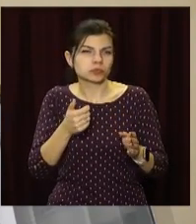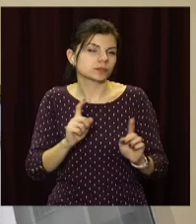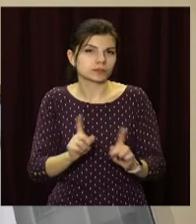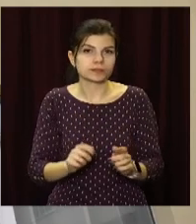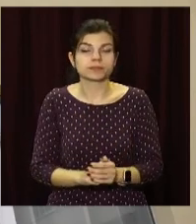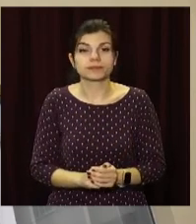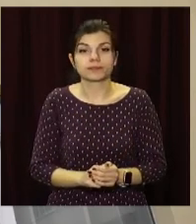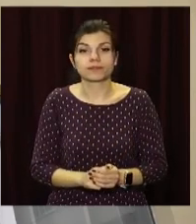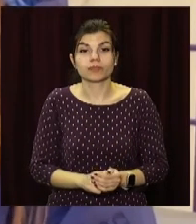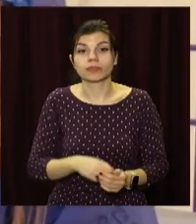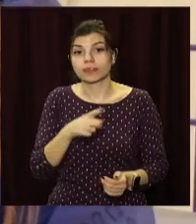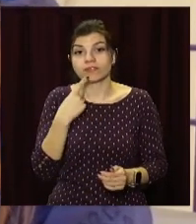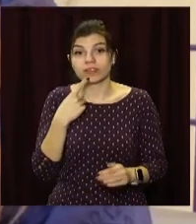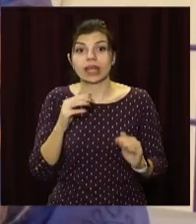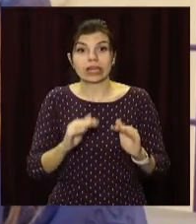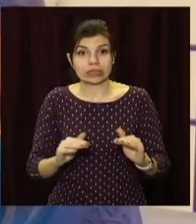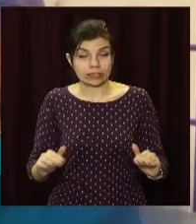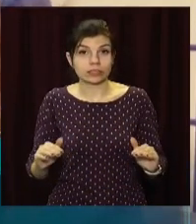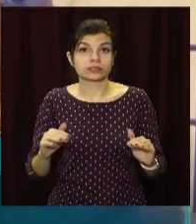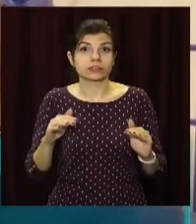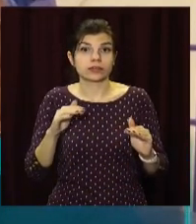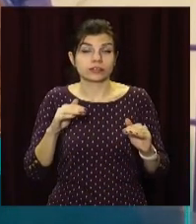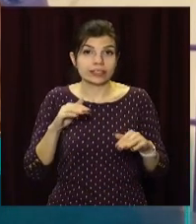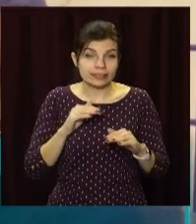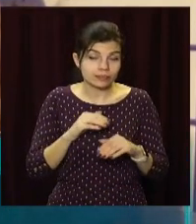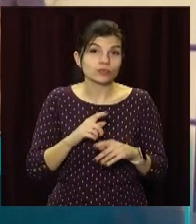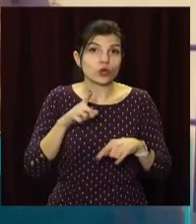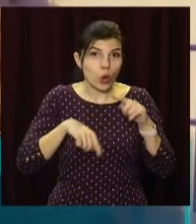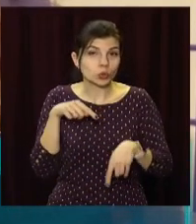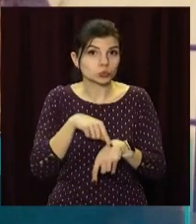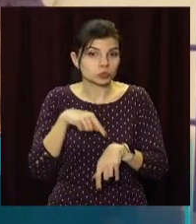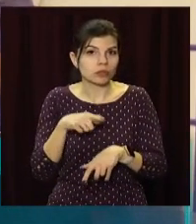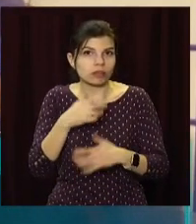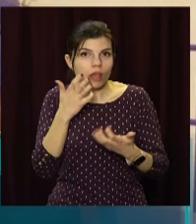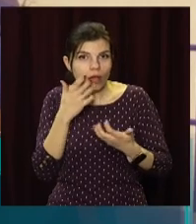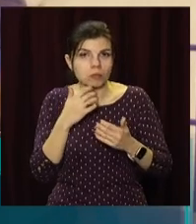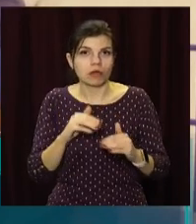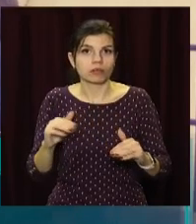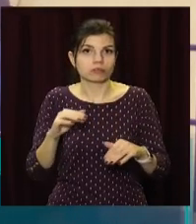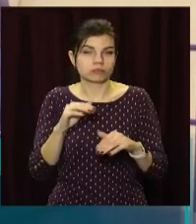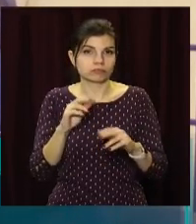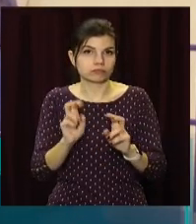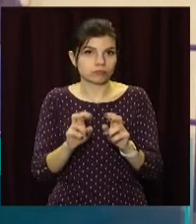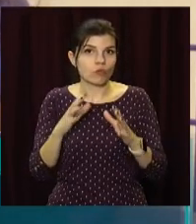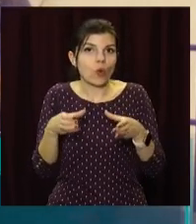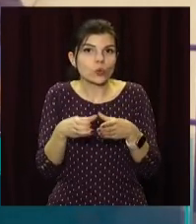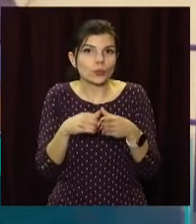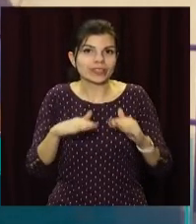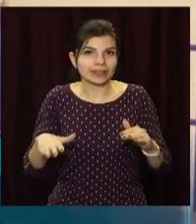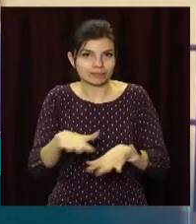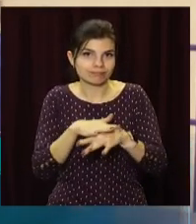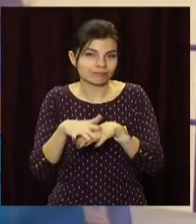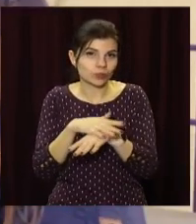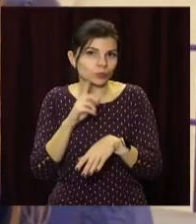вид дитячого садика. І батьки почувствовали, дітки почувствовали, що стало і теплее, і уютніше в групі, і